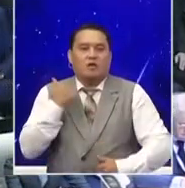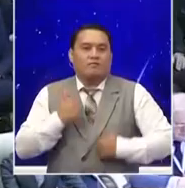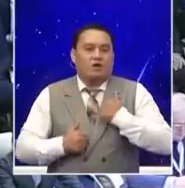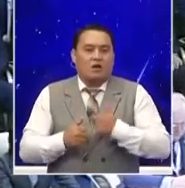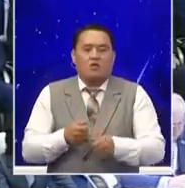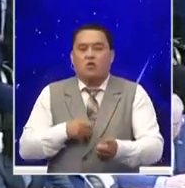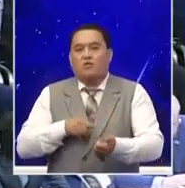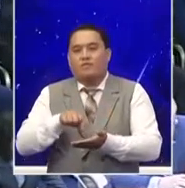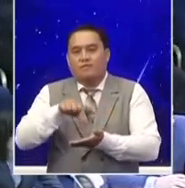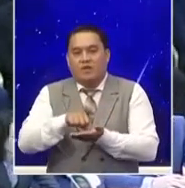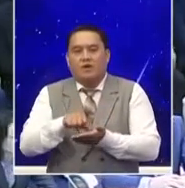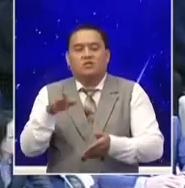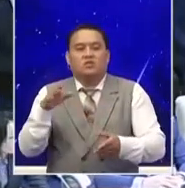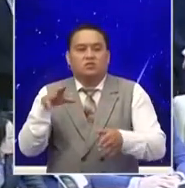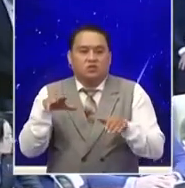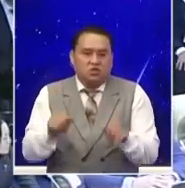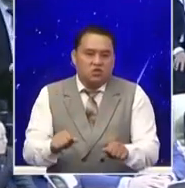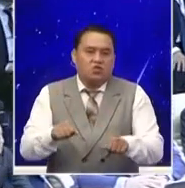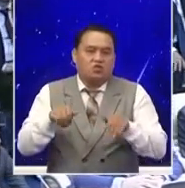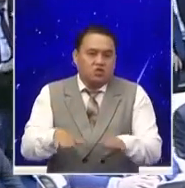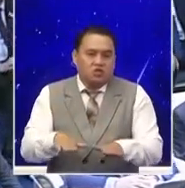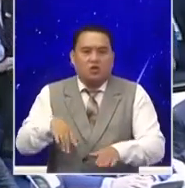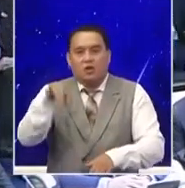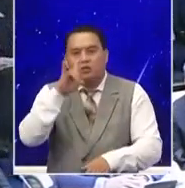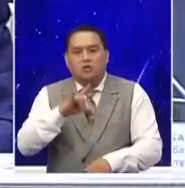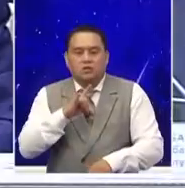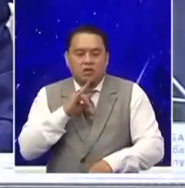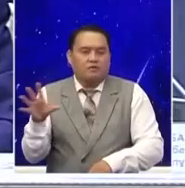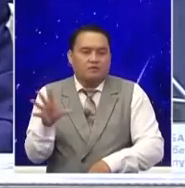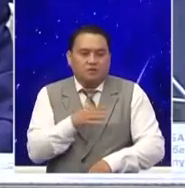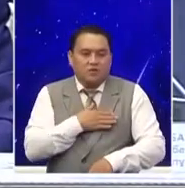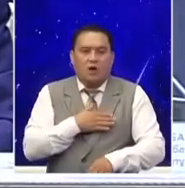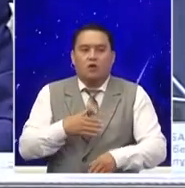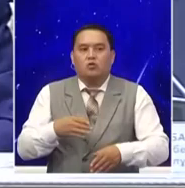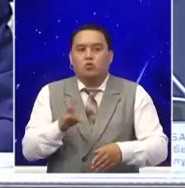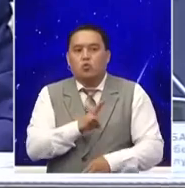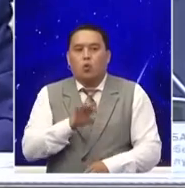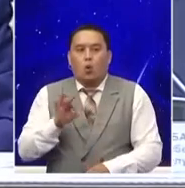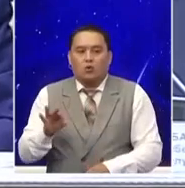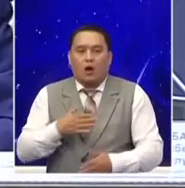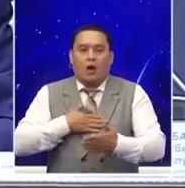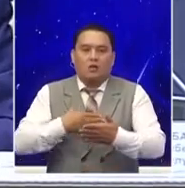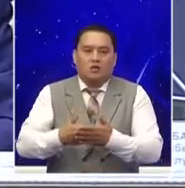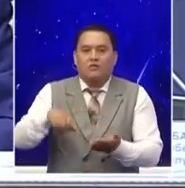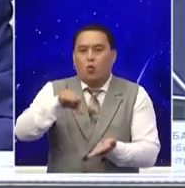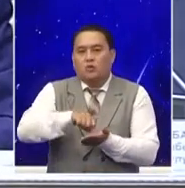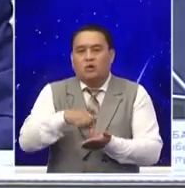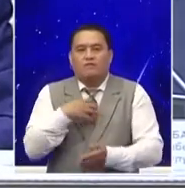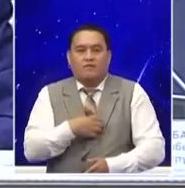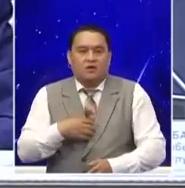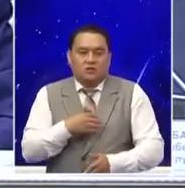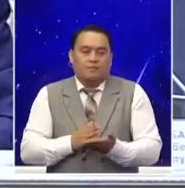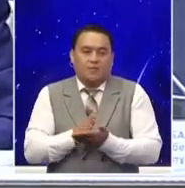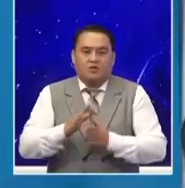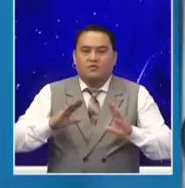способных принимать важные для судьбы страны решения. Первый президент Казахстана призвал всех партийцев и сторонников Нур-Отана принять активное участие в важном